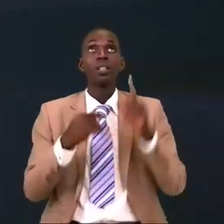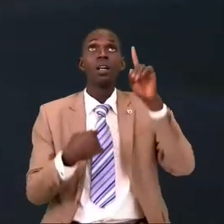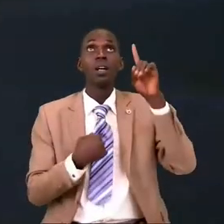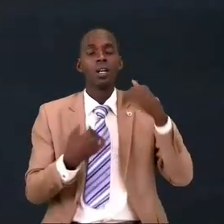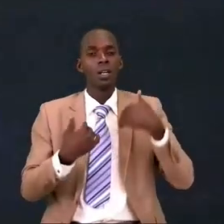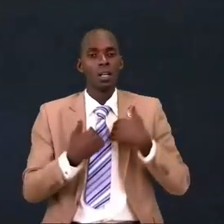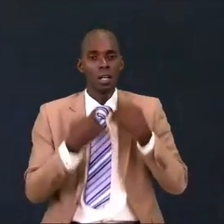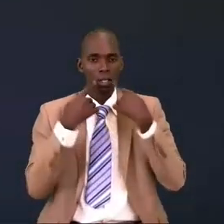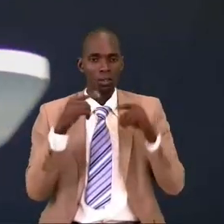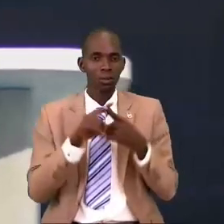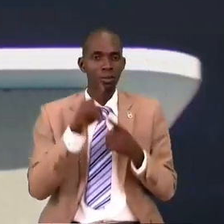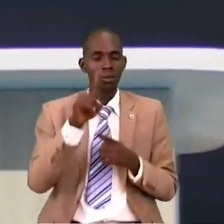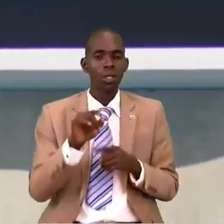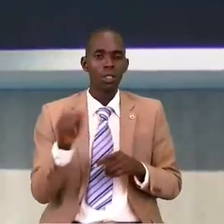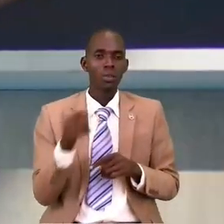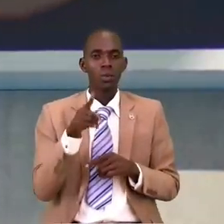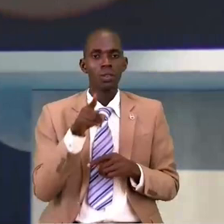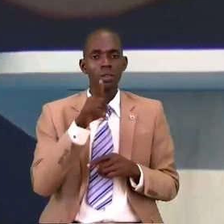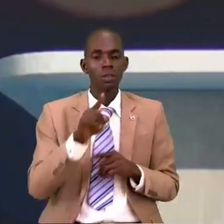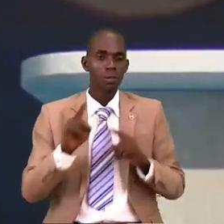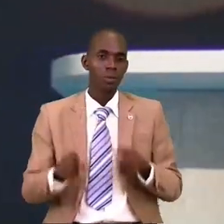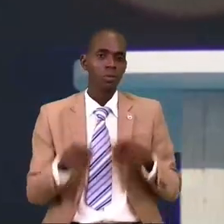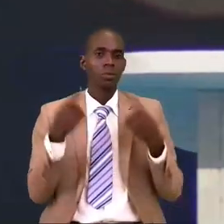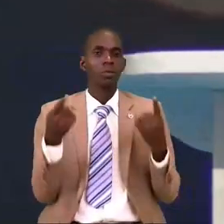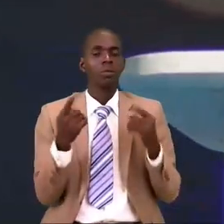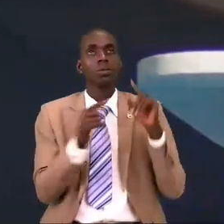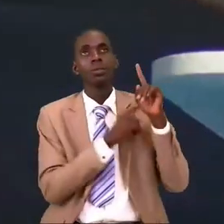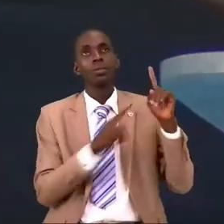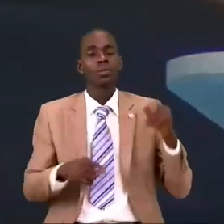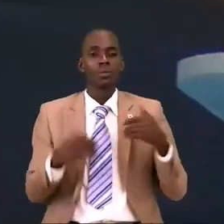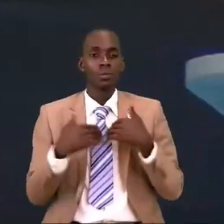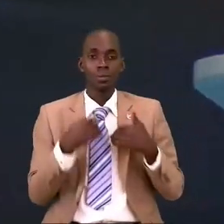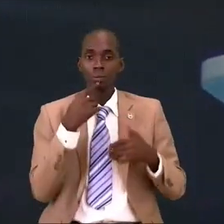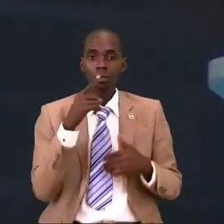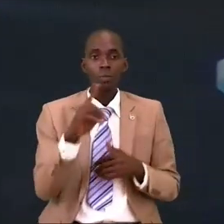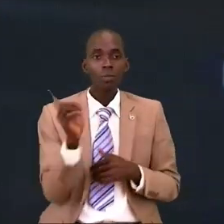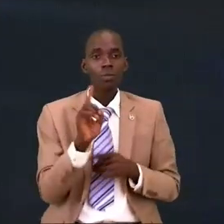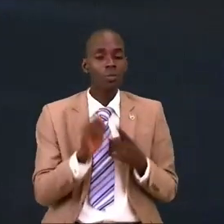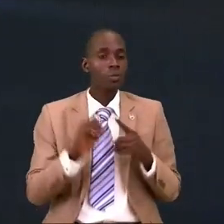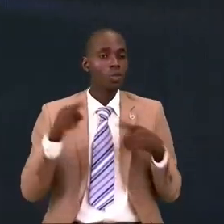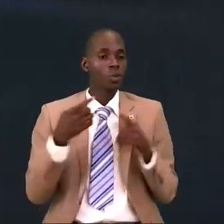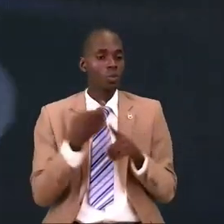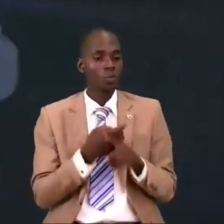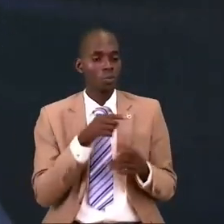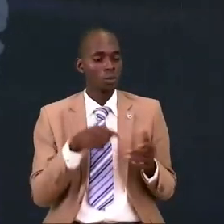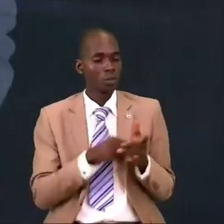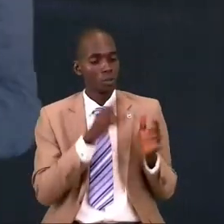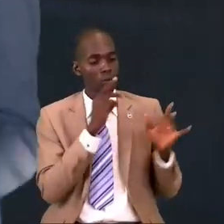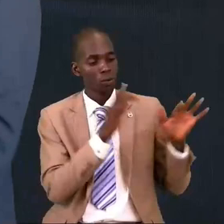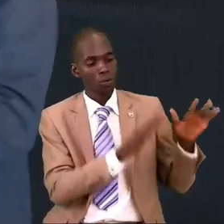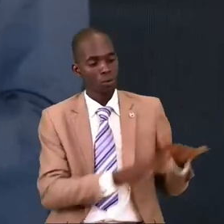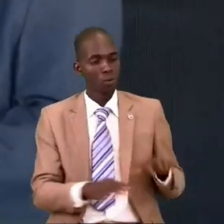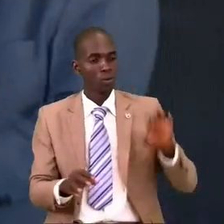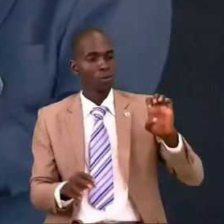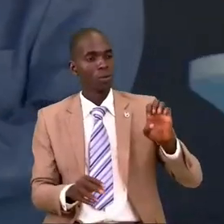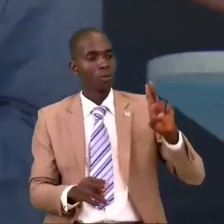déjà dit, de telle rivière de d'Euphrate jusqu'à la fin du pays que